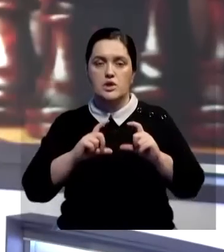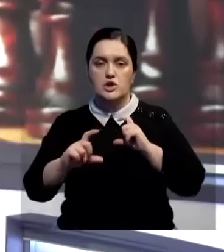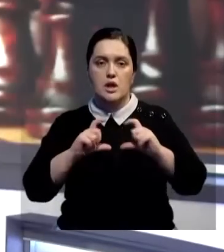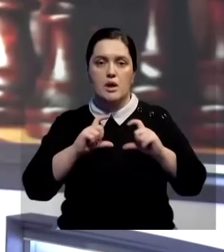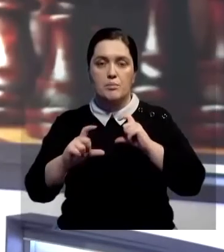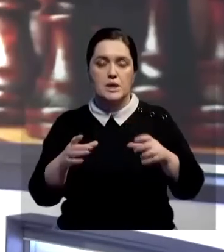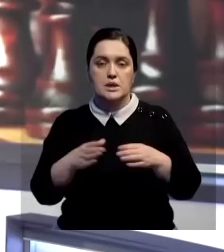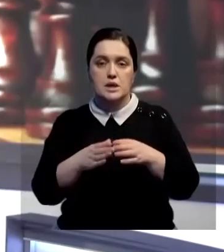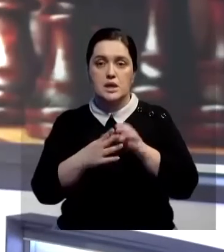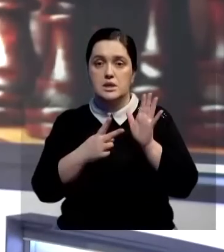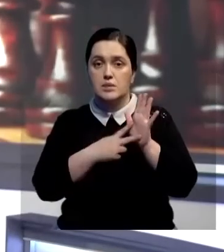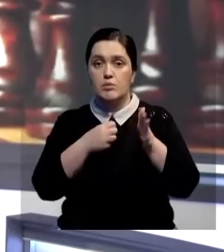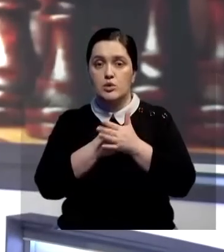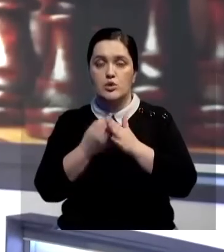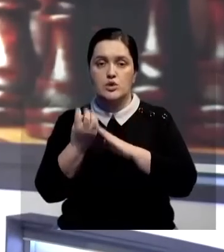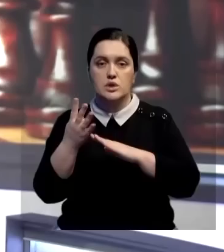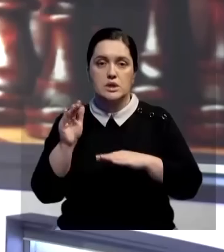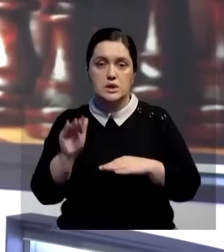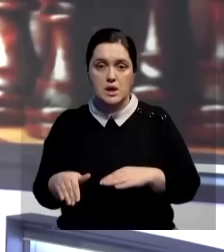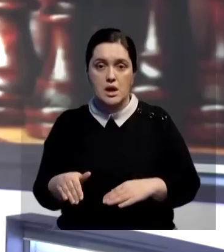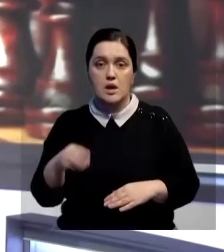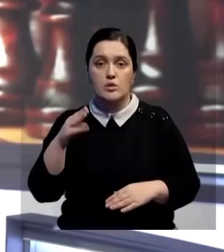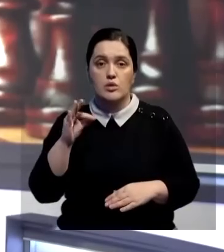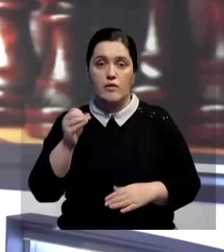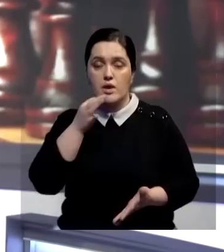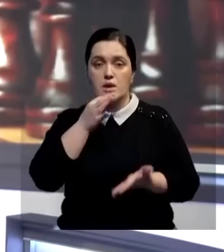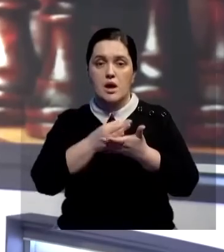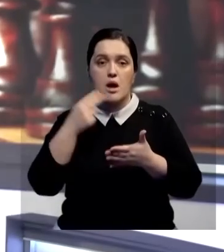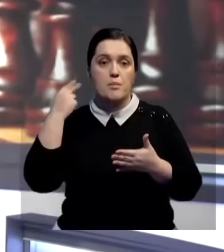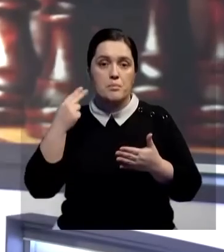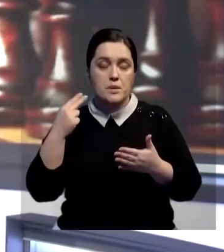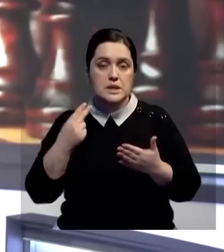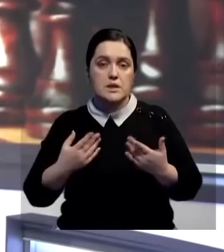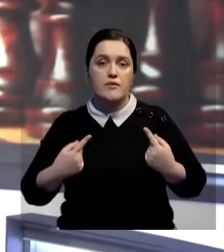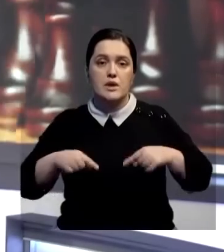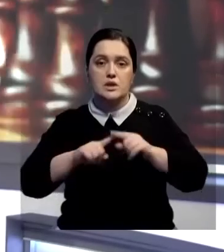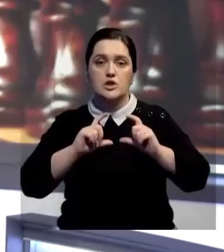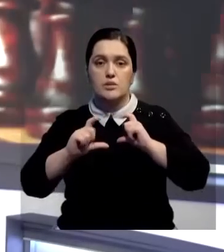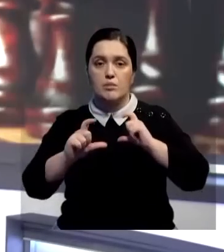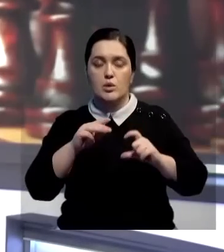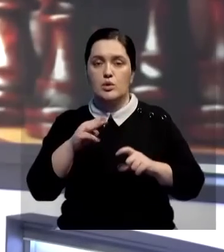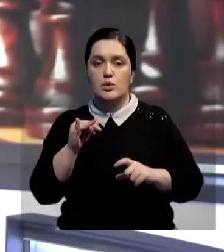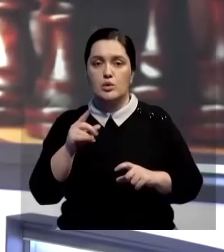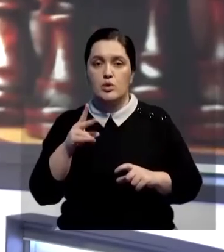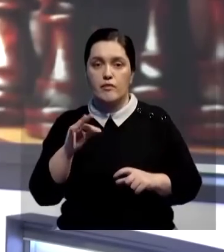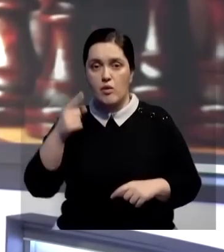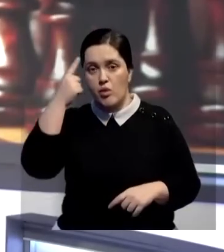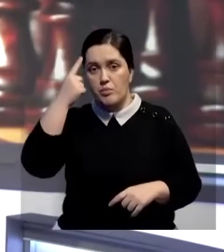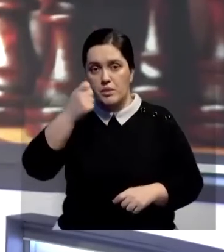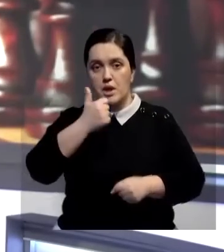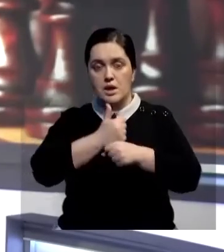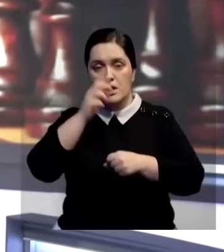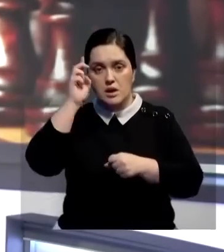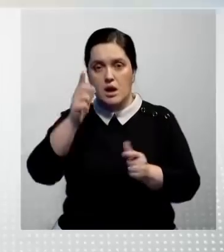шахматных секций с 7 до 14 тысяч. Об этом Касым-Жомарту Токаеву доложил президент Федерации шахмат Тимур Турлов.